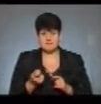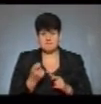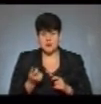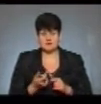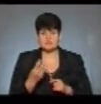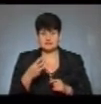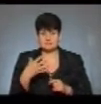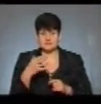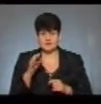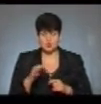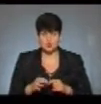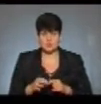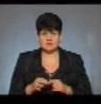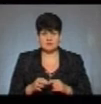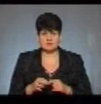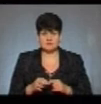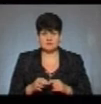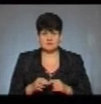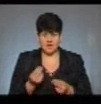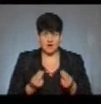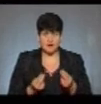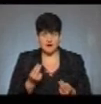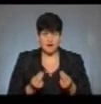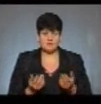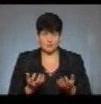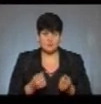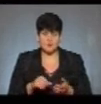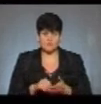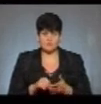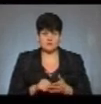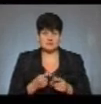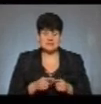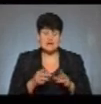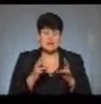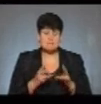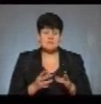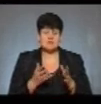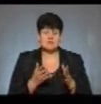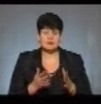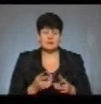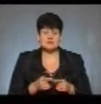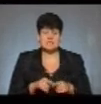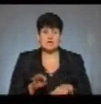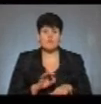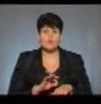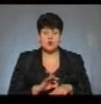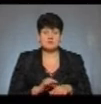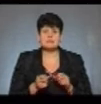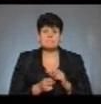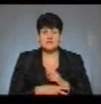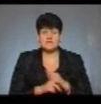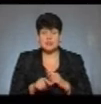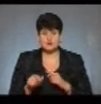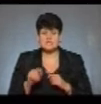Значить, 35% десь грають. Приймали участь і грають. Це є можливо, біда, навіть це є біда. Це є хвороба, це є бідні люди, це